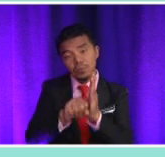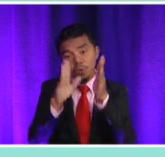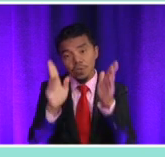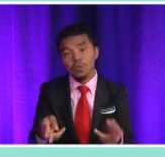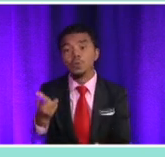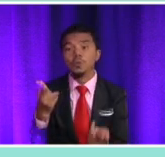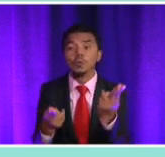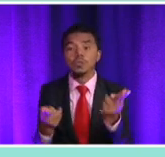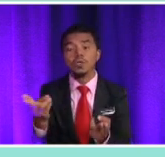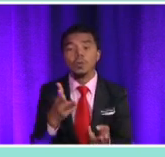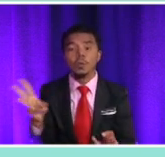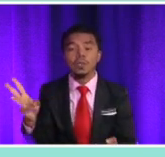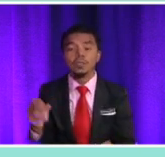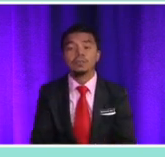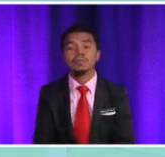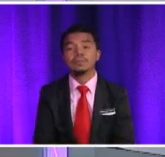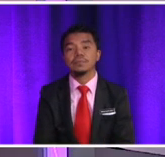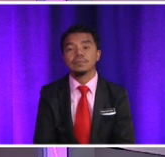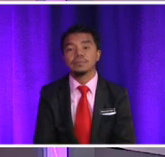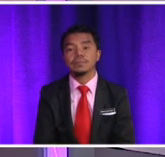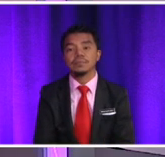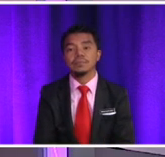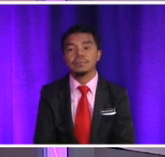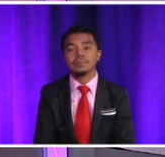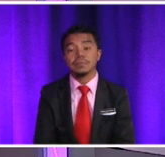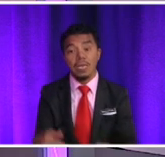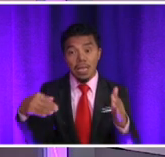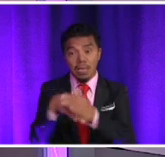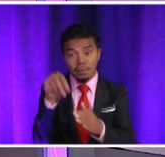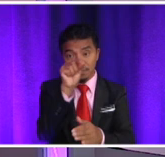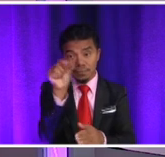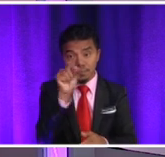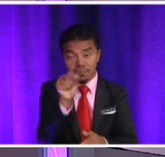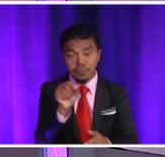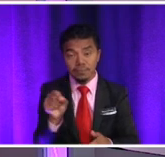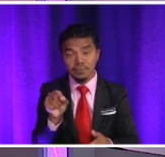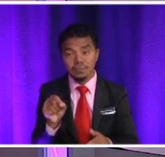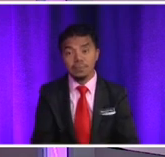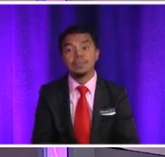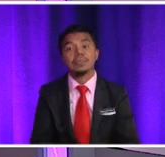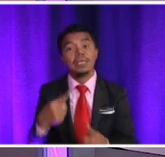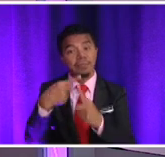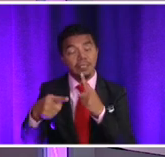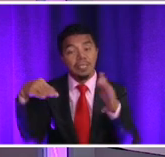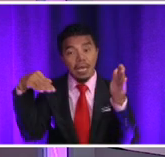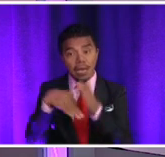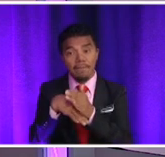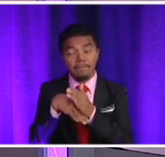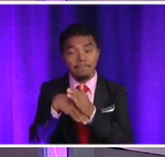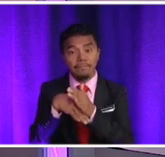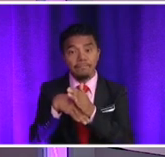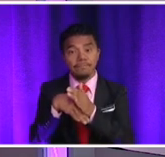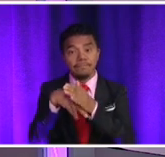ini saya buat dalam point form tapi nanti belum jawab pedesaan mulai Jawablah secara ayat yang cantik dan kebahasa jadi ciri seorang